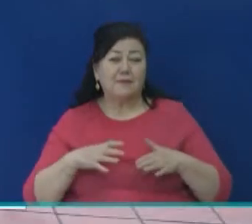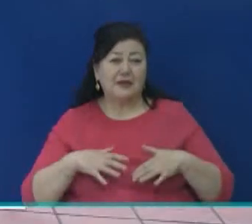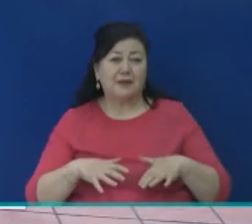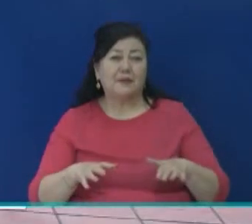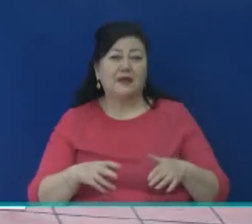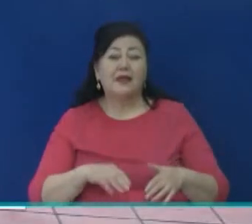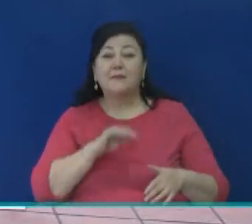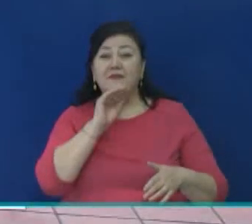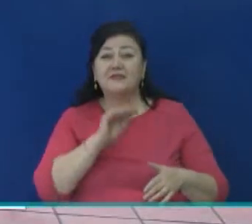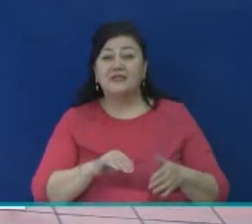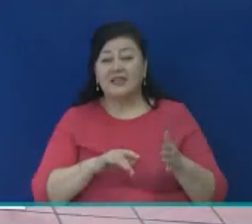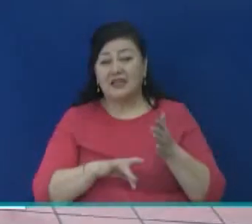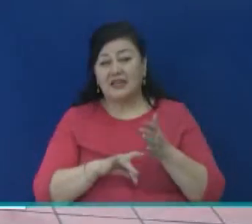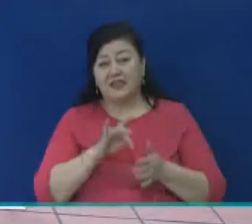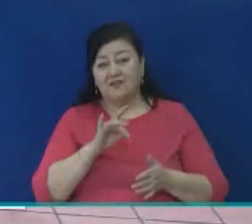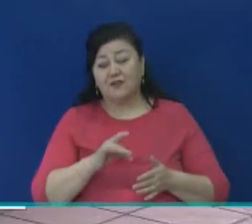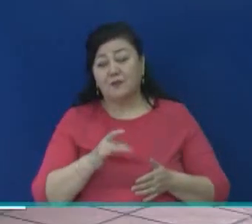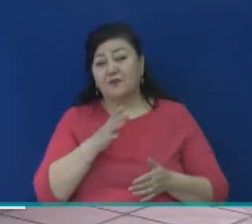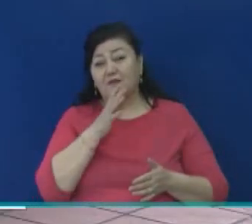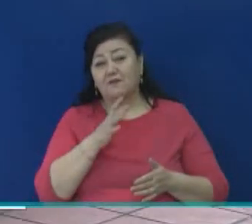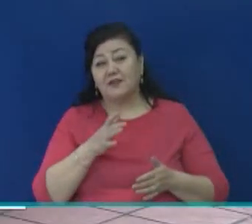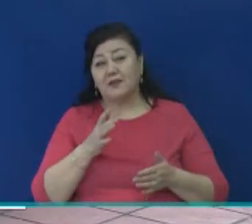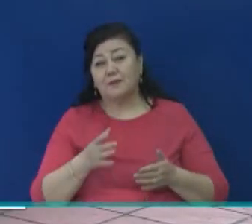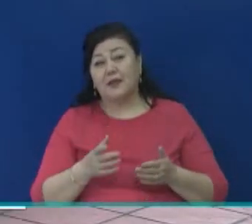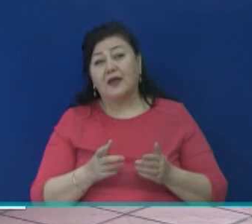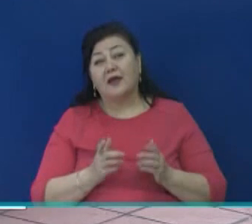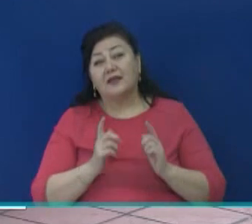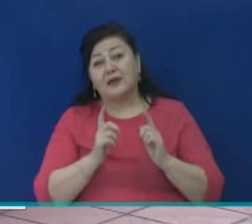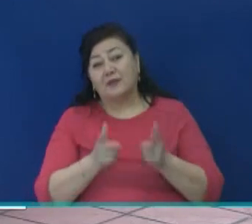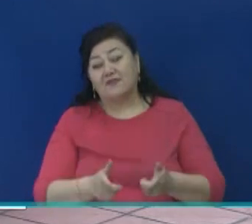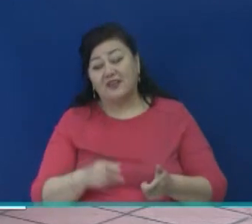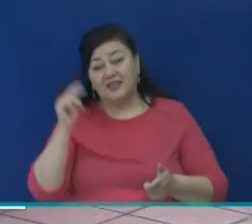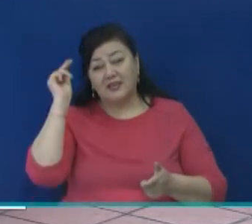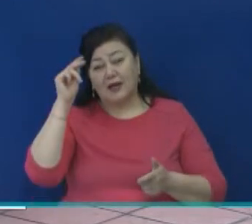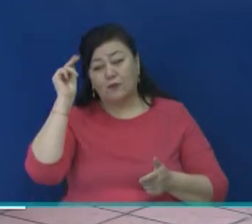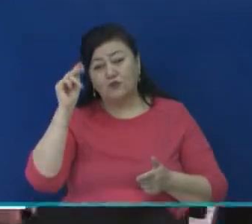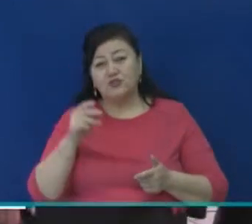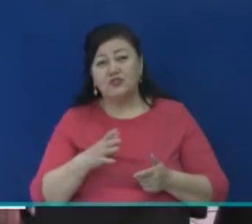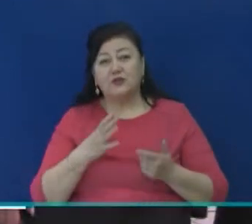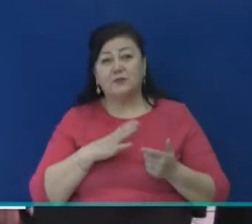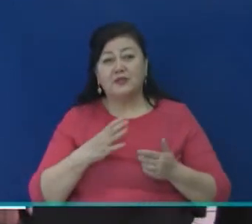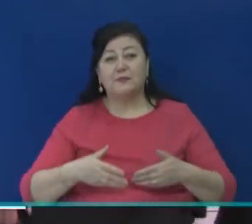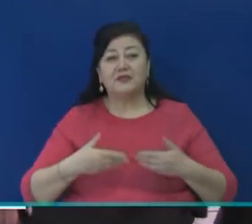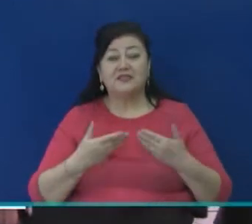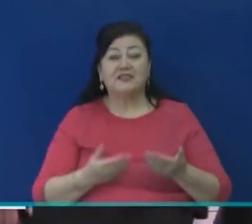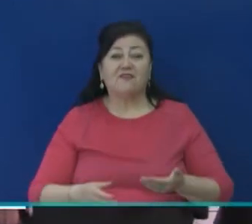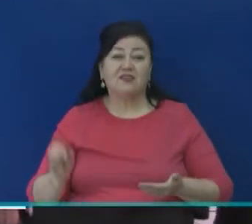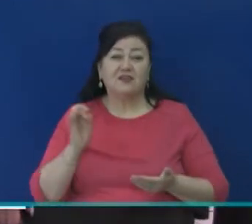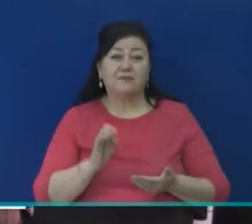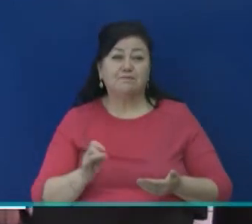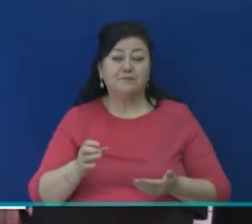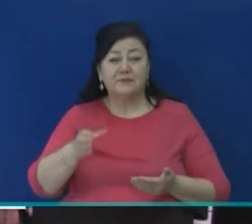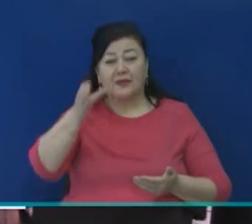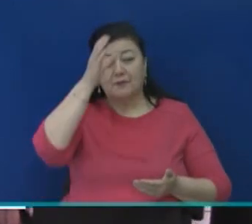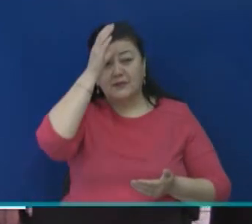профориентационное сопровождение учащихся в процессе выбора профиля обучения в рамках мероприятий была предоставлена информация об